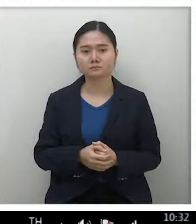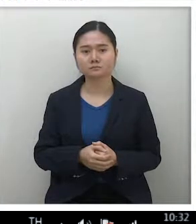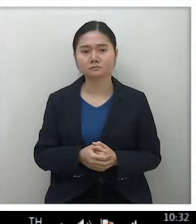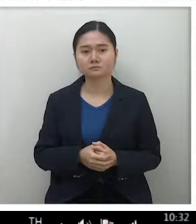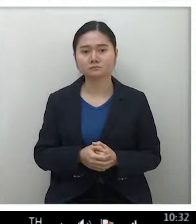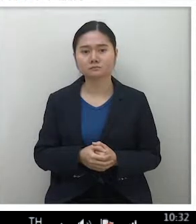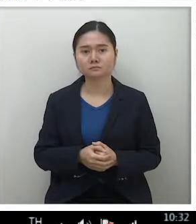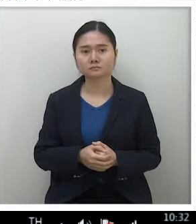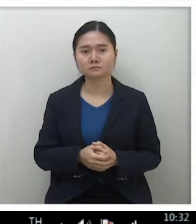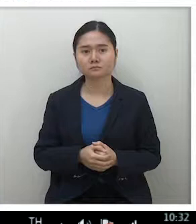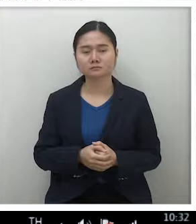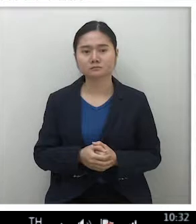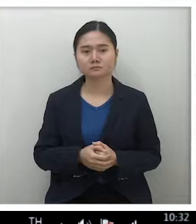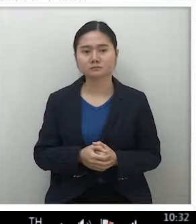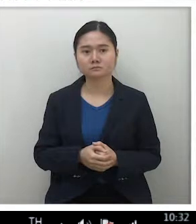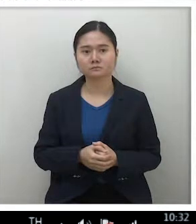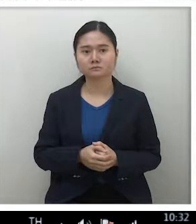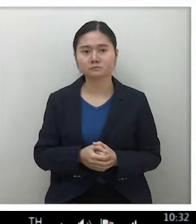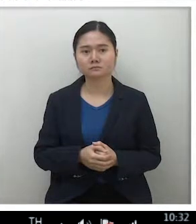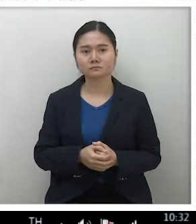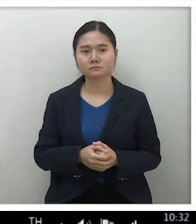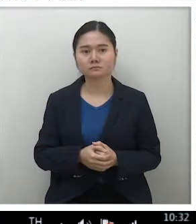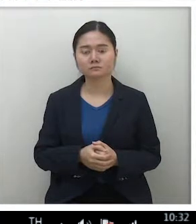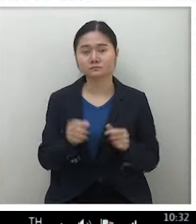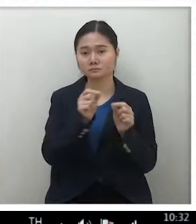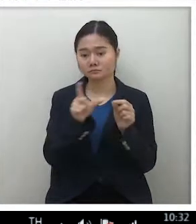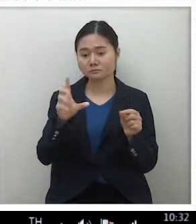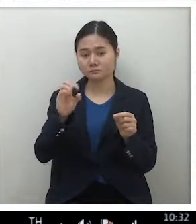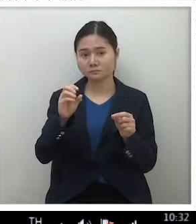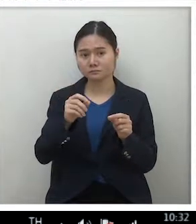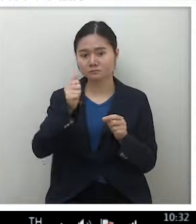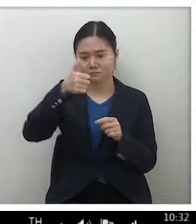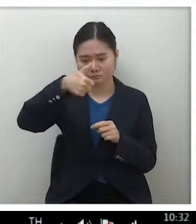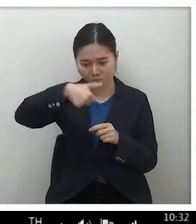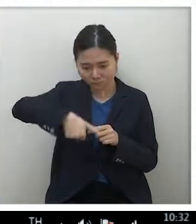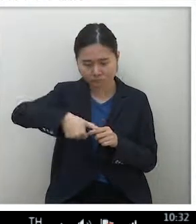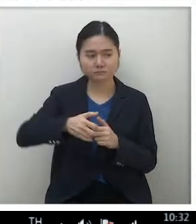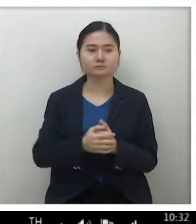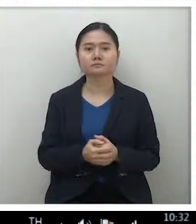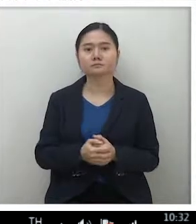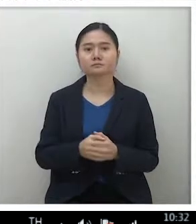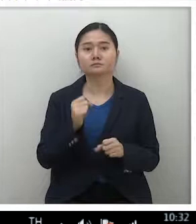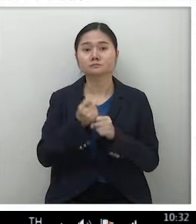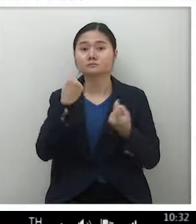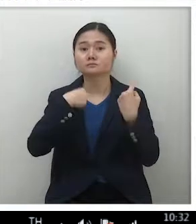แล้วก็เฟรมที่50เอาลงมาประมาณนี้เราก็จะได้แอนิเมชัน